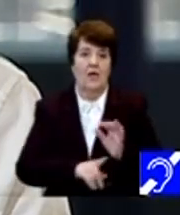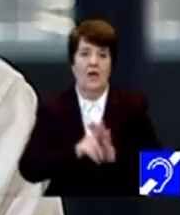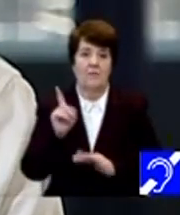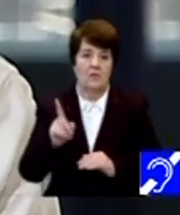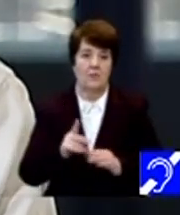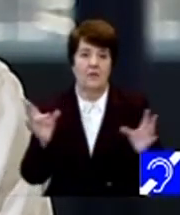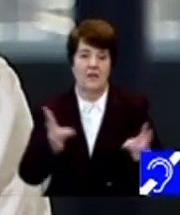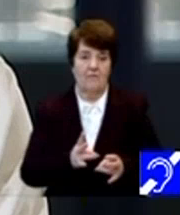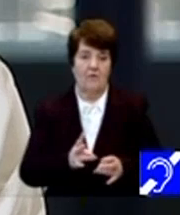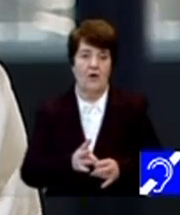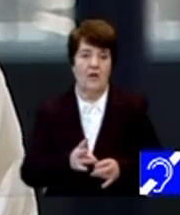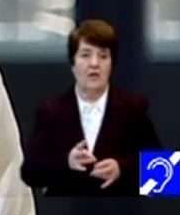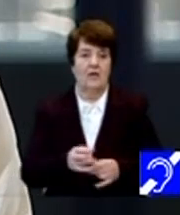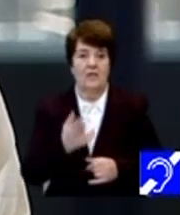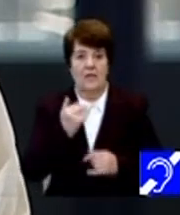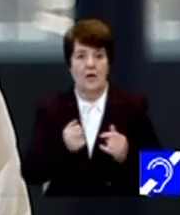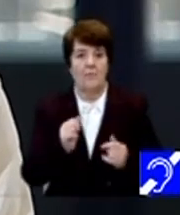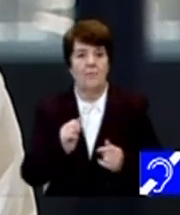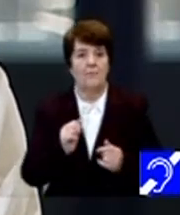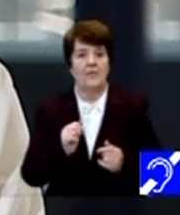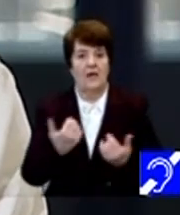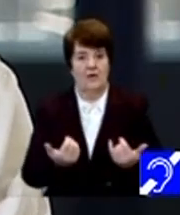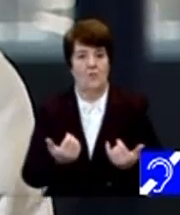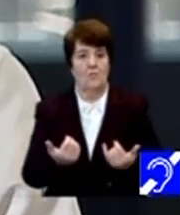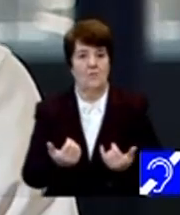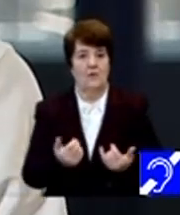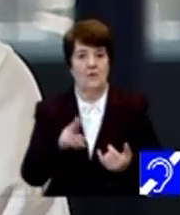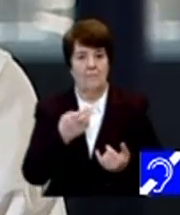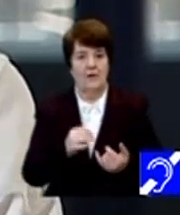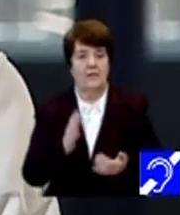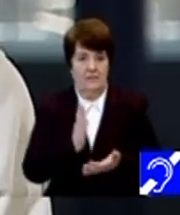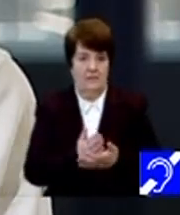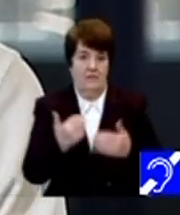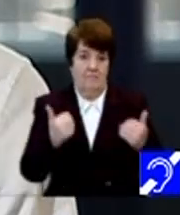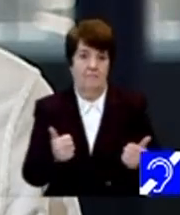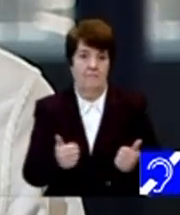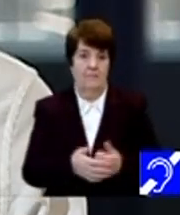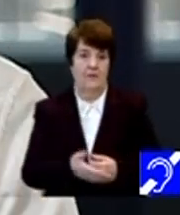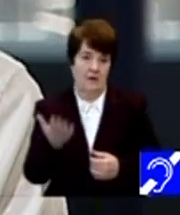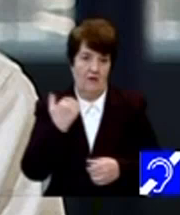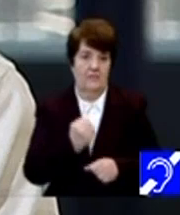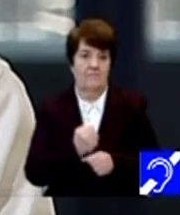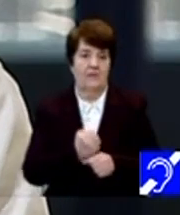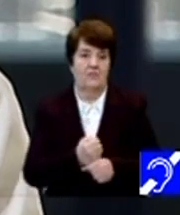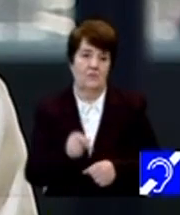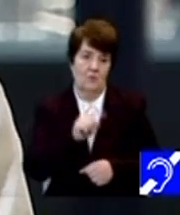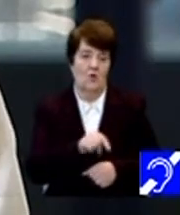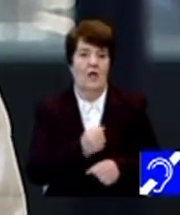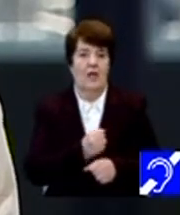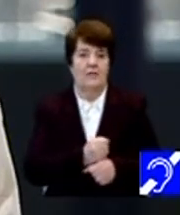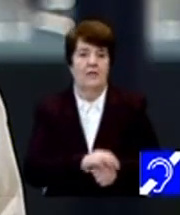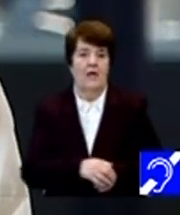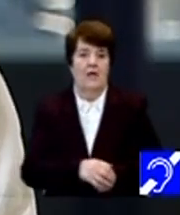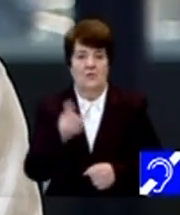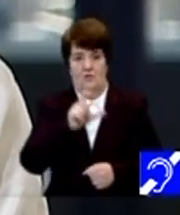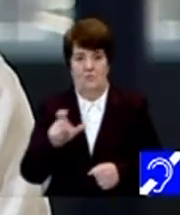na, eram la început, aveam nevoie de profit. Ulterior am descoperit că, pe uite, suntem mai buni la asta și hai să facem doar